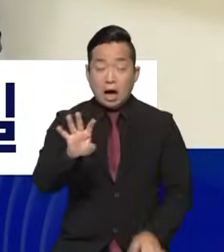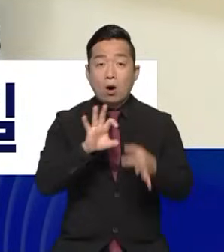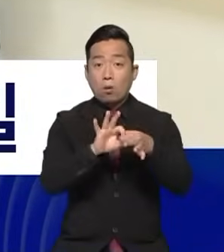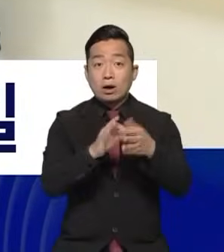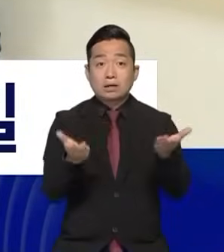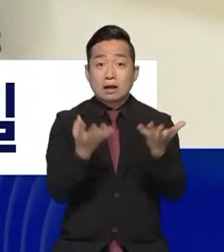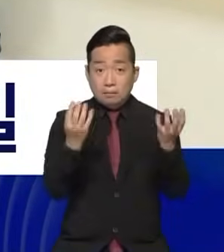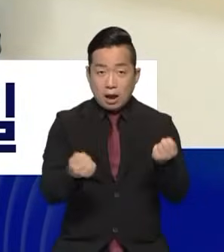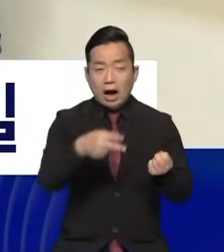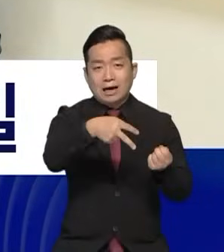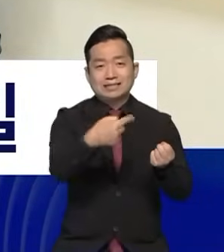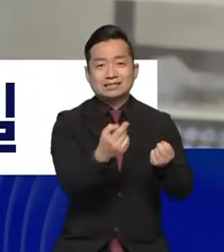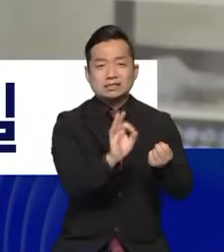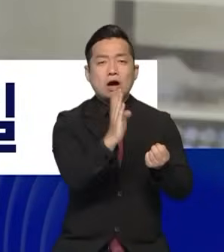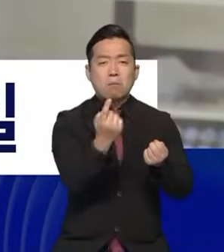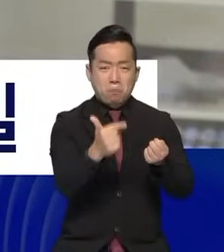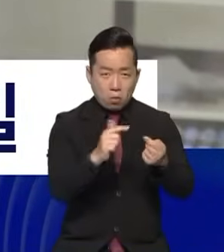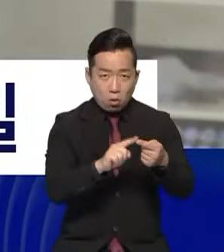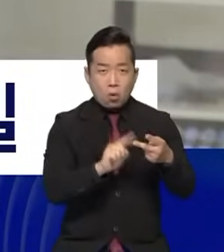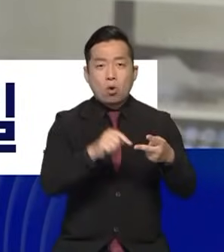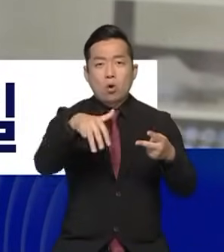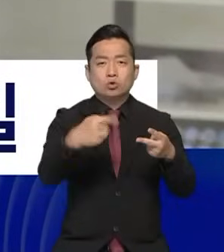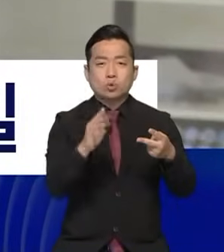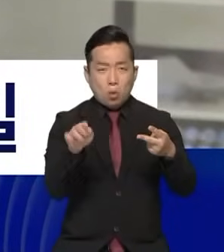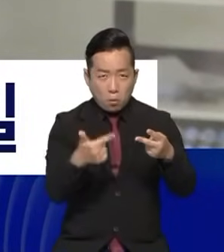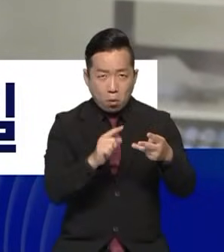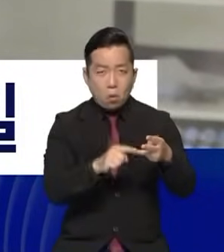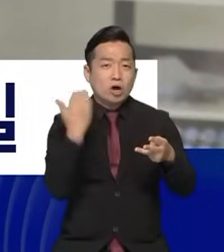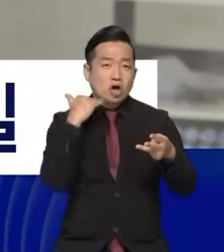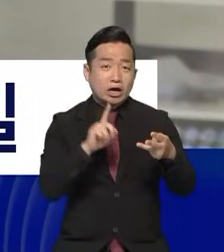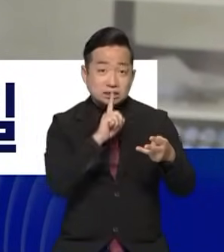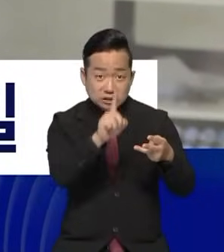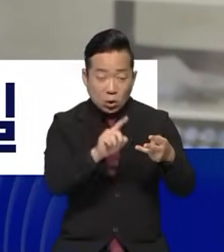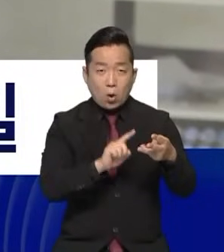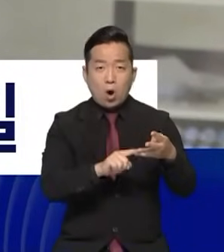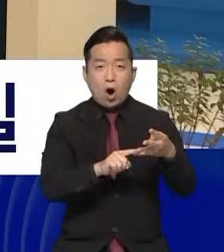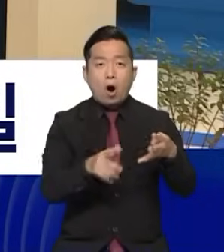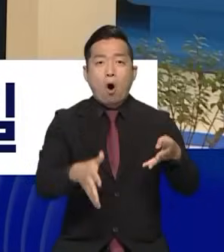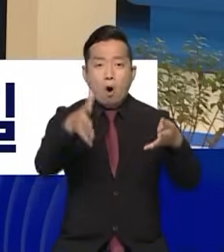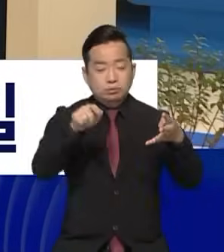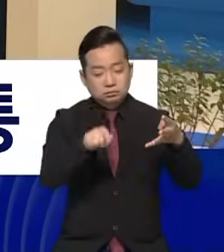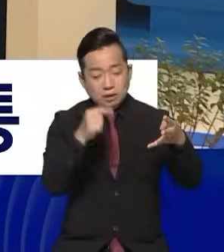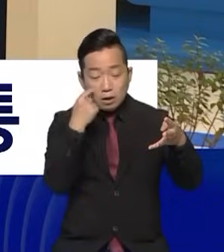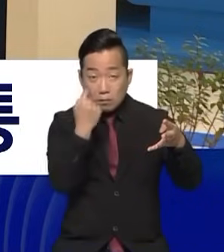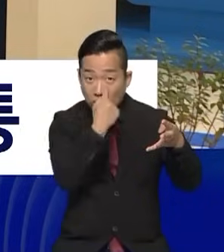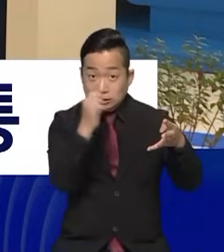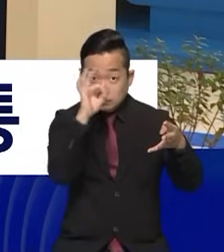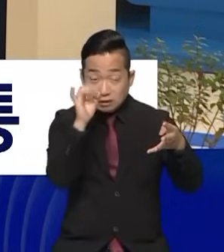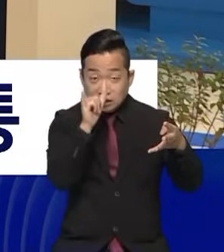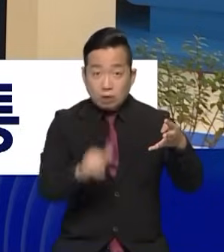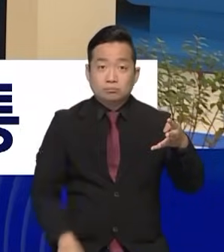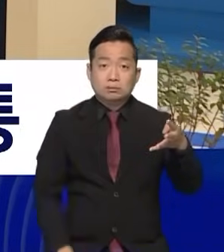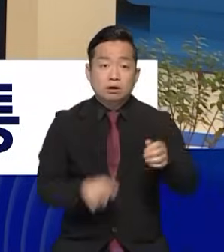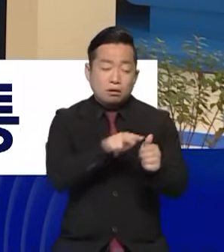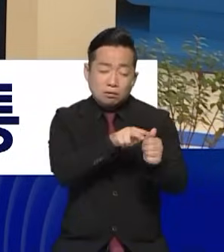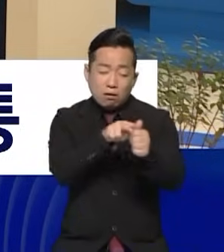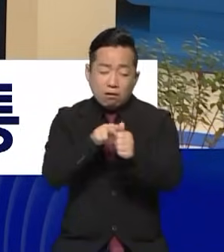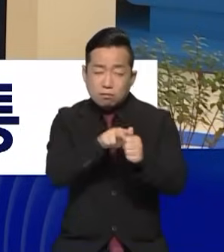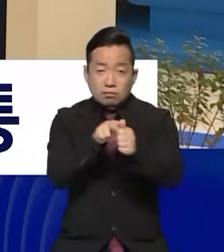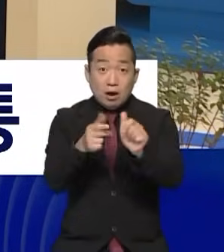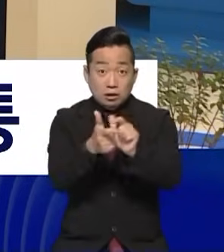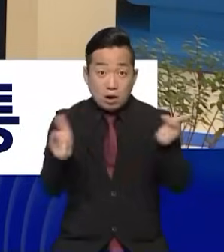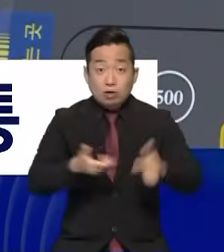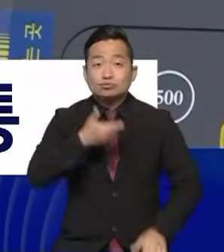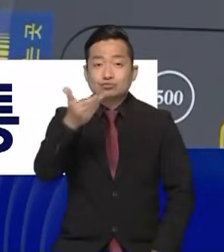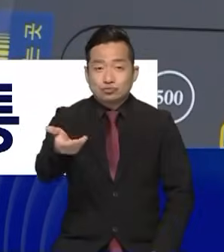네. 등본도 떼고 초본도 떼고 확정일자도 보고 뭐 건축물 대장도 보고 하는데 이런 여러 시스템을 제공하는 행정체계